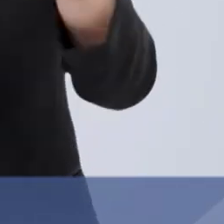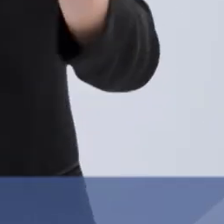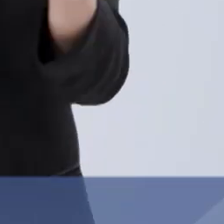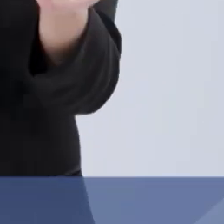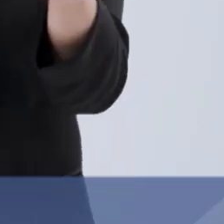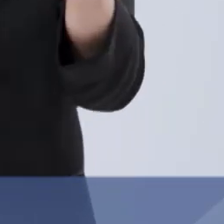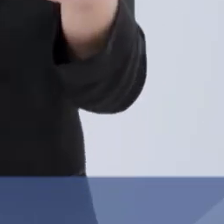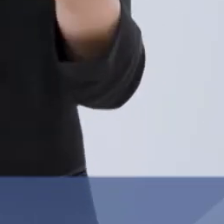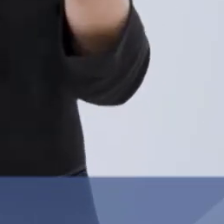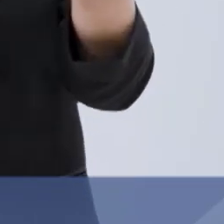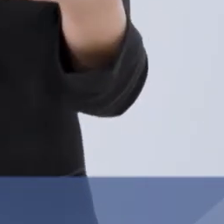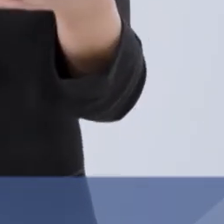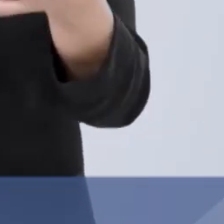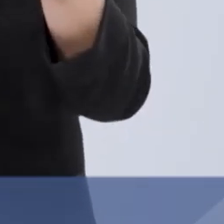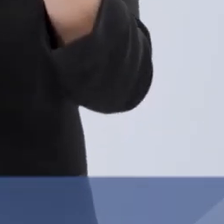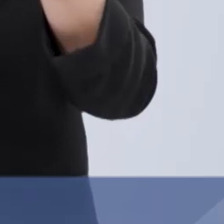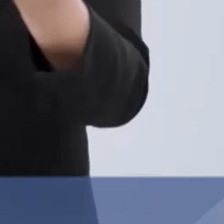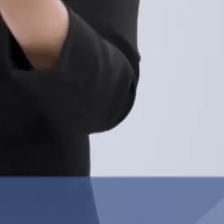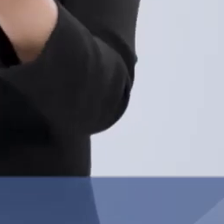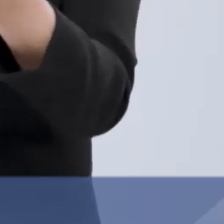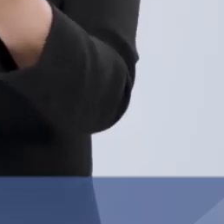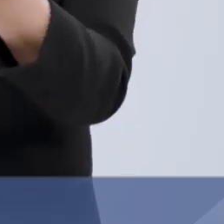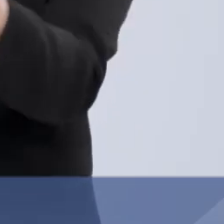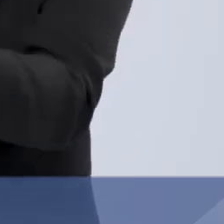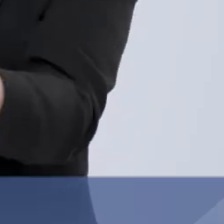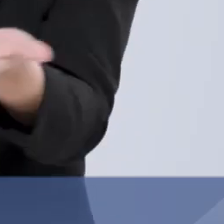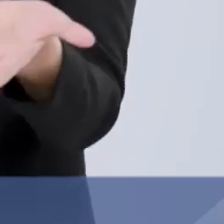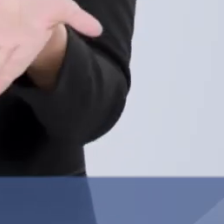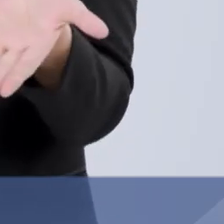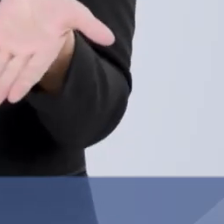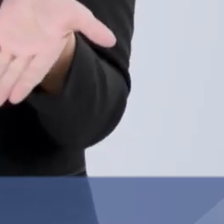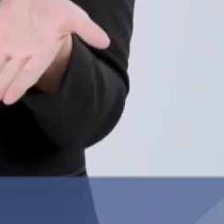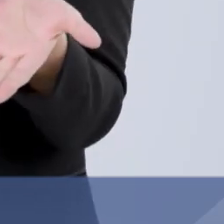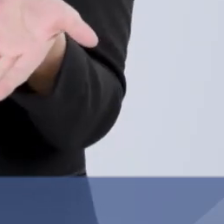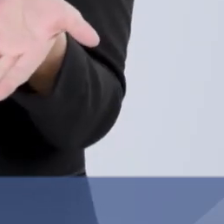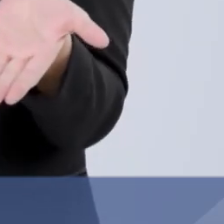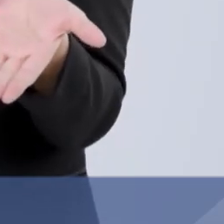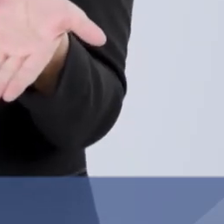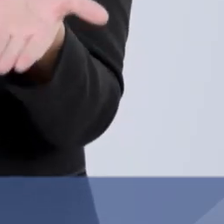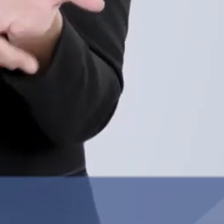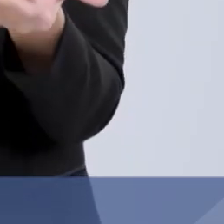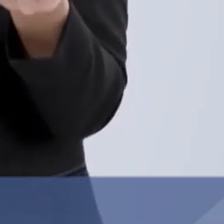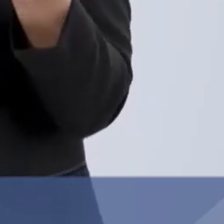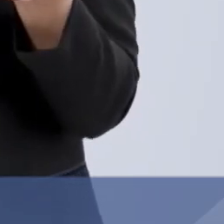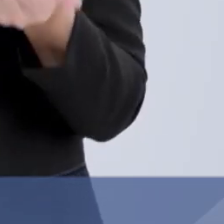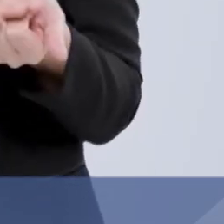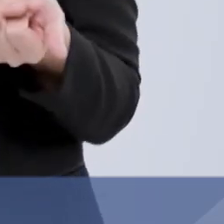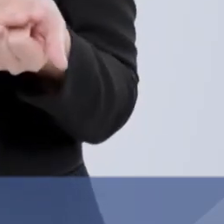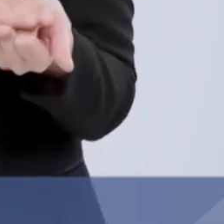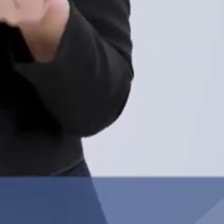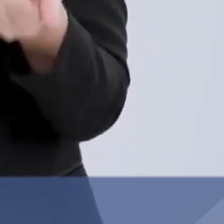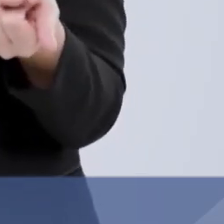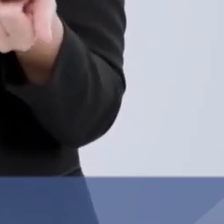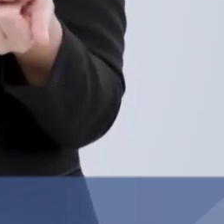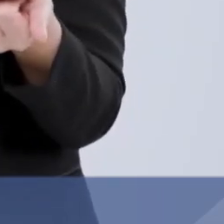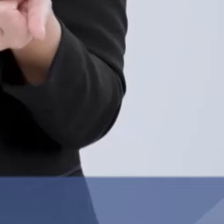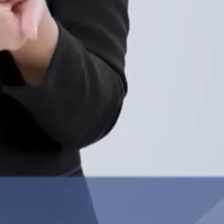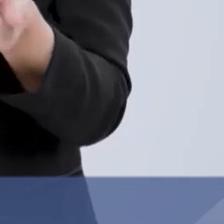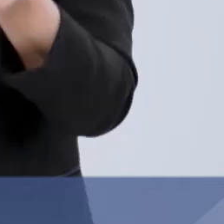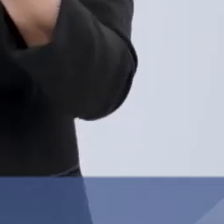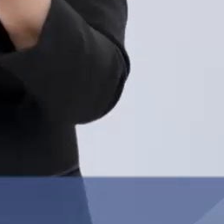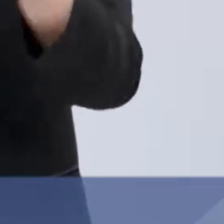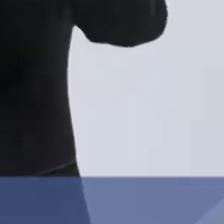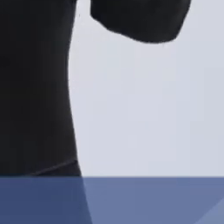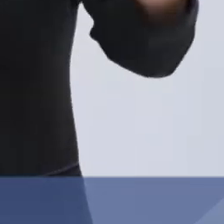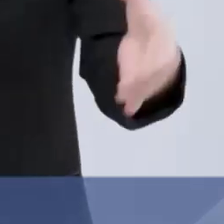투표용지에 한 명의 후보자를 선택하여 기표소 안에 있는 기표용구로 기표한 다음 기표 내용이 보이지 않도록 투표지를